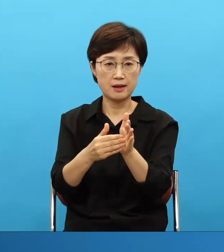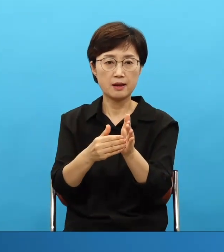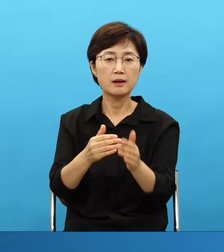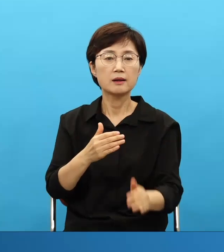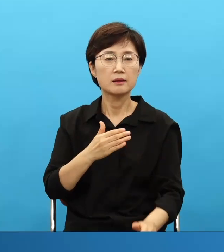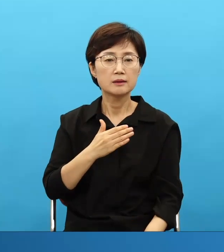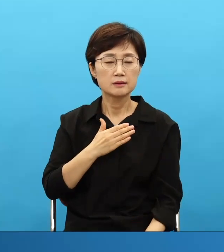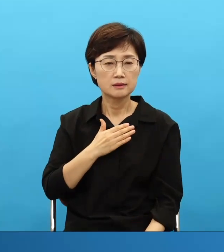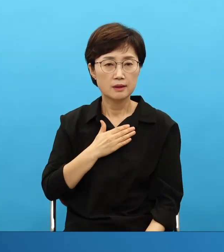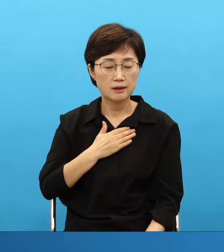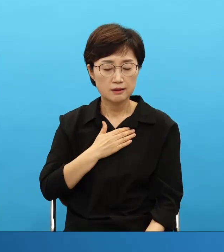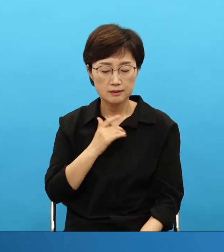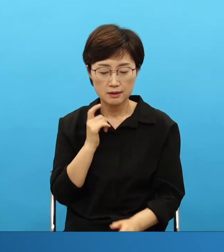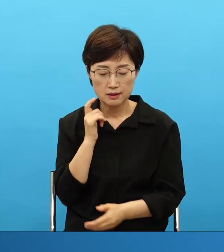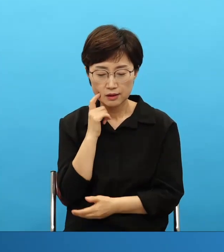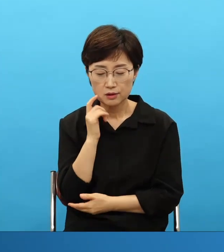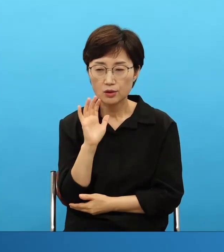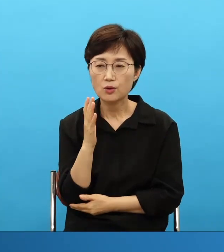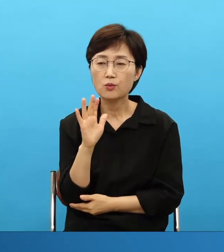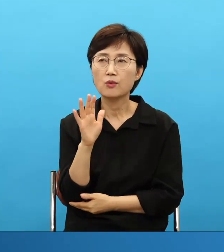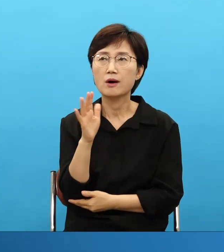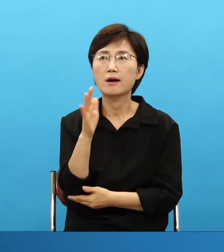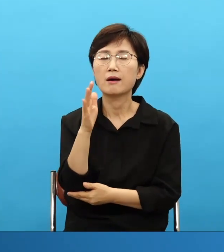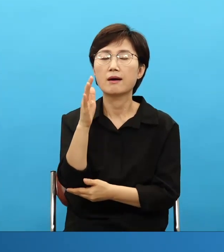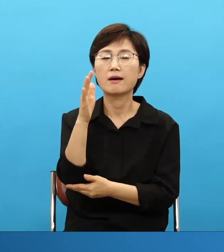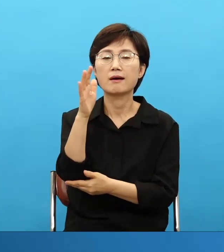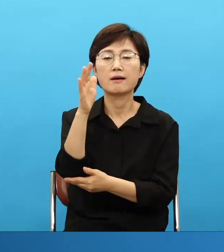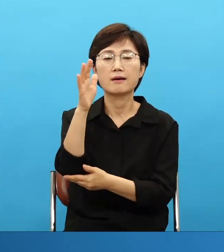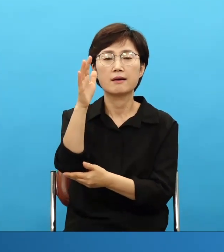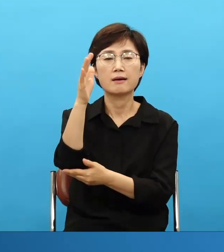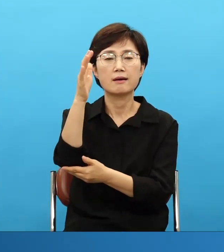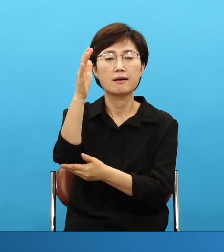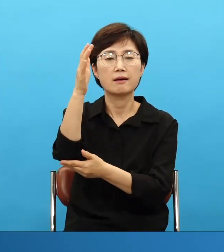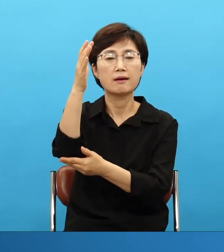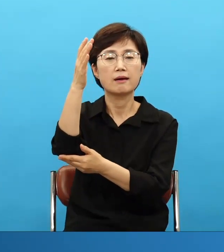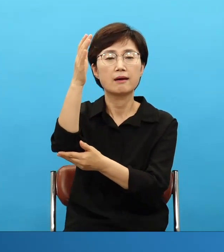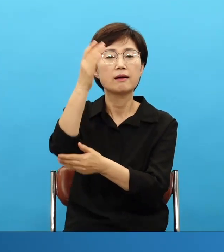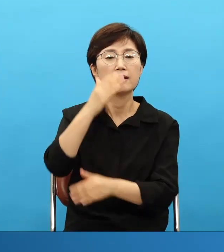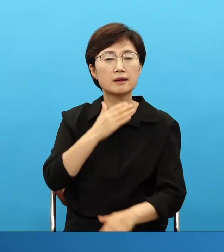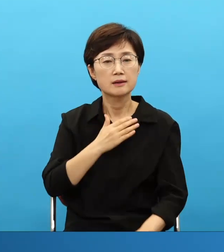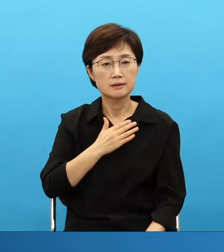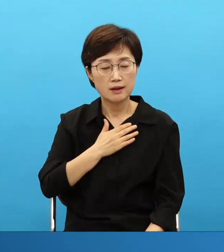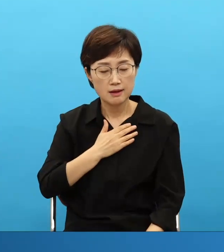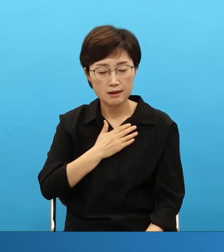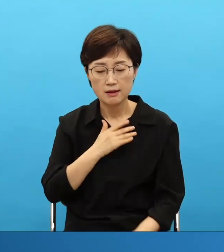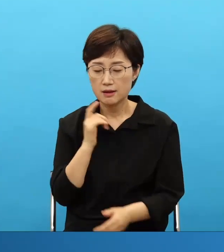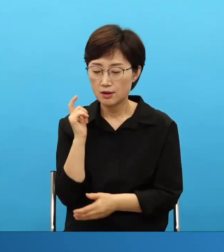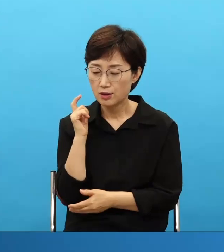나를네 나의 영 나의 영광